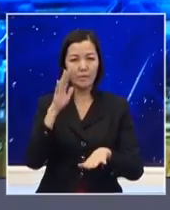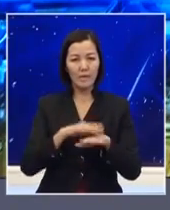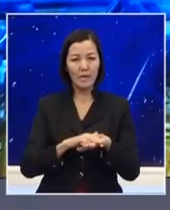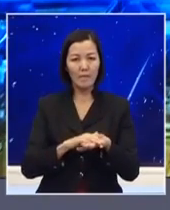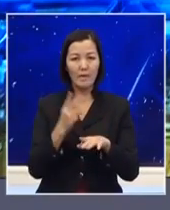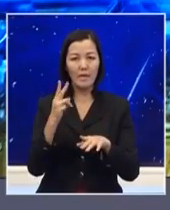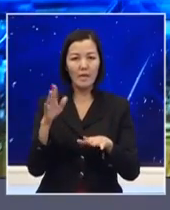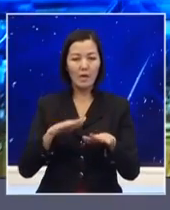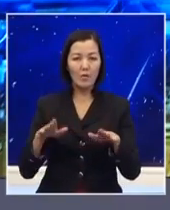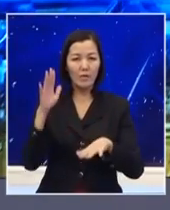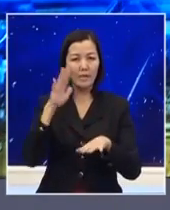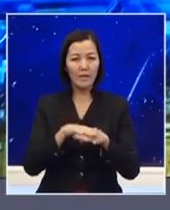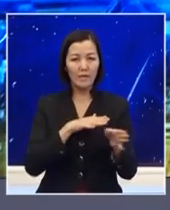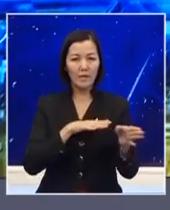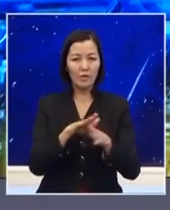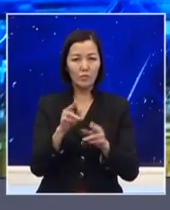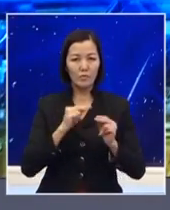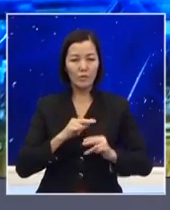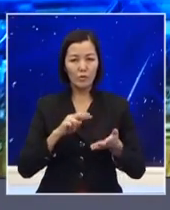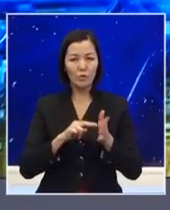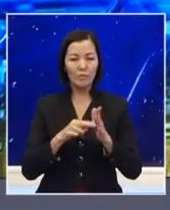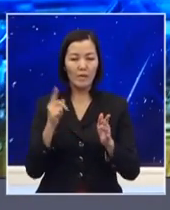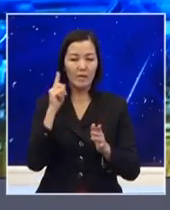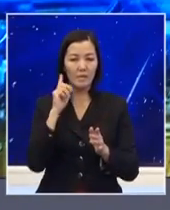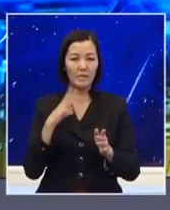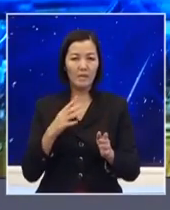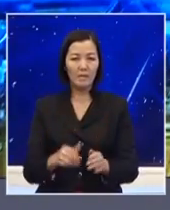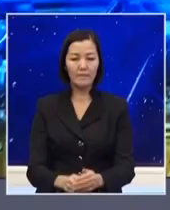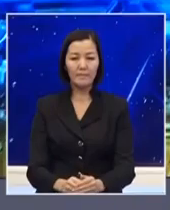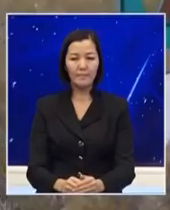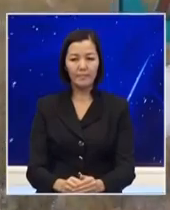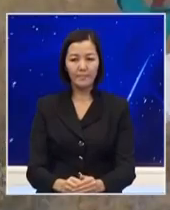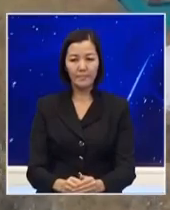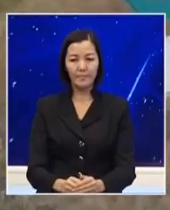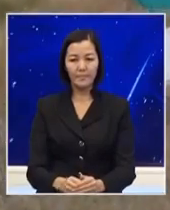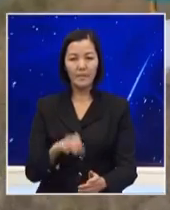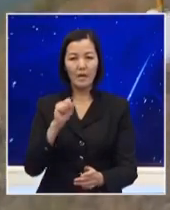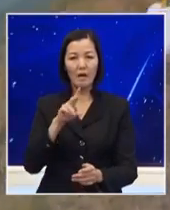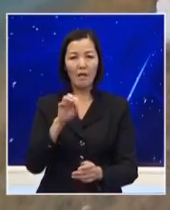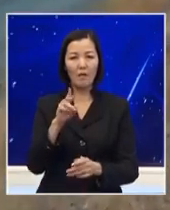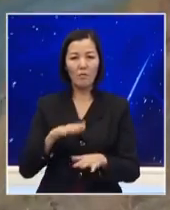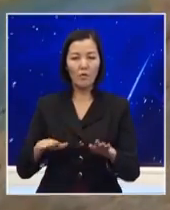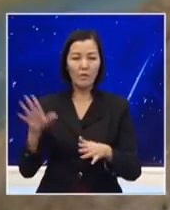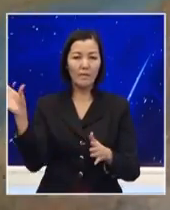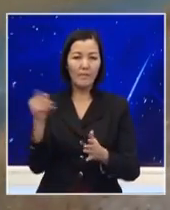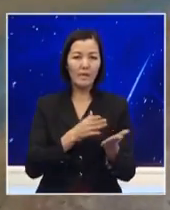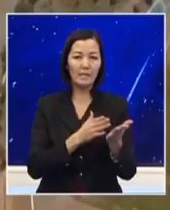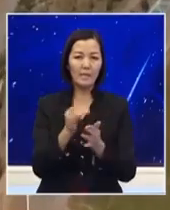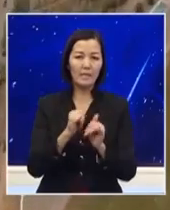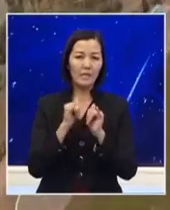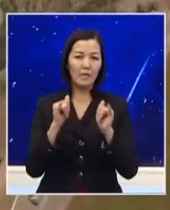Баталов қос аудан әкімінің атқарған жұмыстары мен жоспарларын тыңдады. Алакөл ауданы қай салада да алдағы